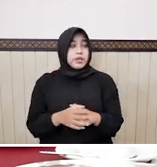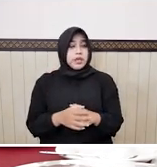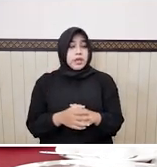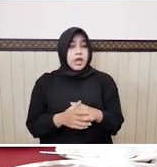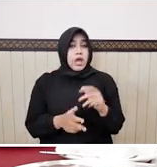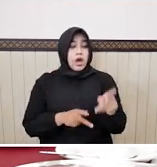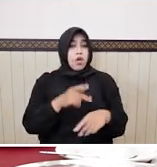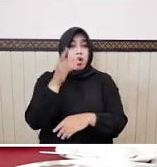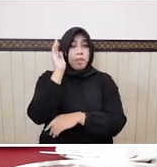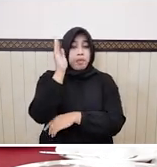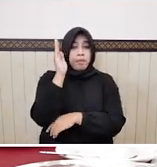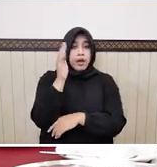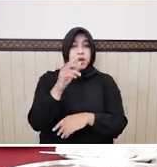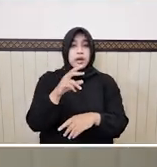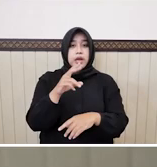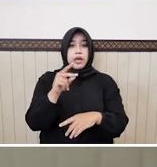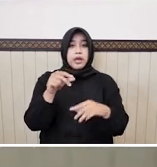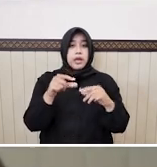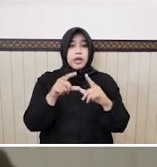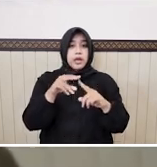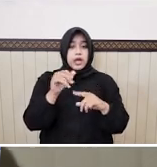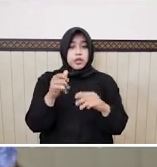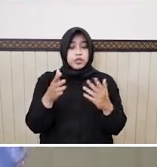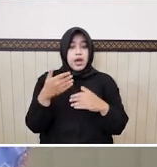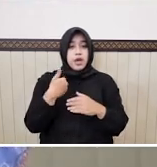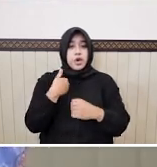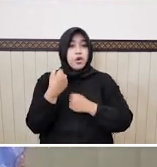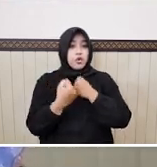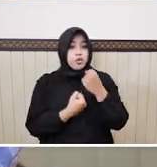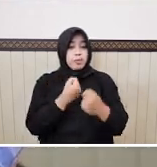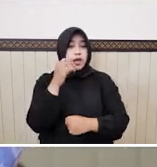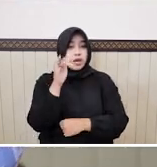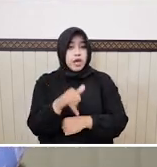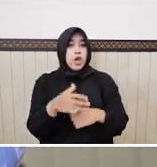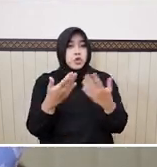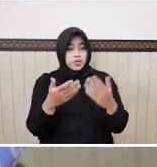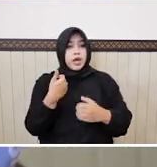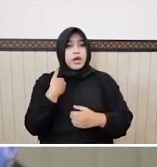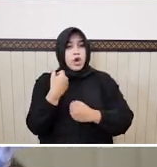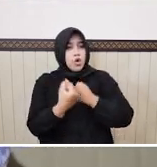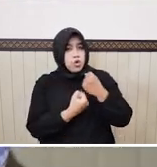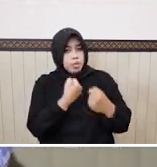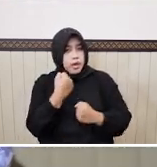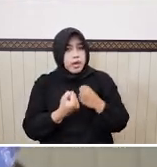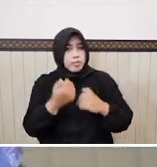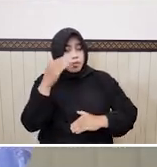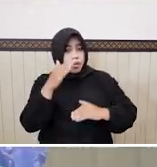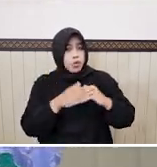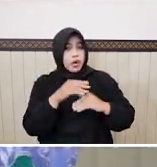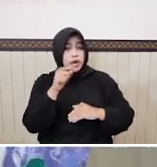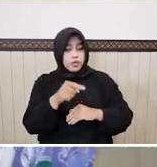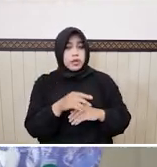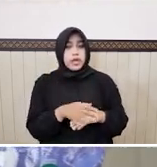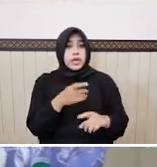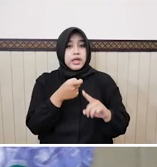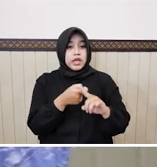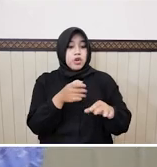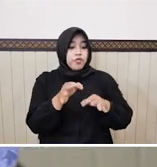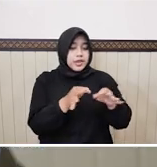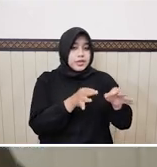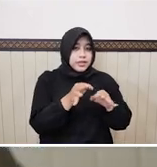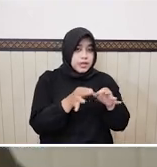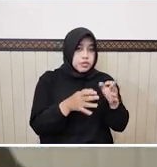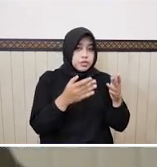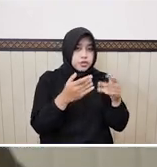paparan Bu Ratri tadinya sudah ada upaya Sudah ada Sudah ada upaya untuk pemenuhan Itu dari sisi sarana